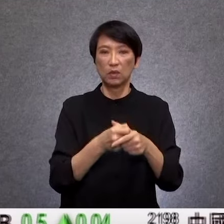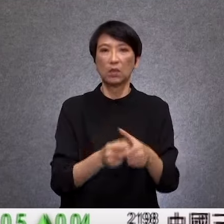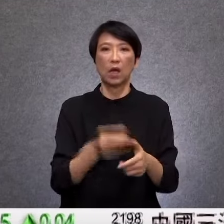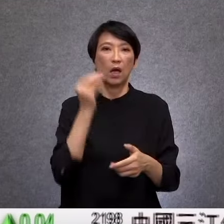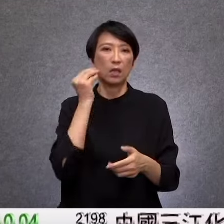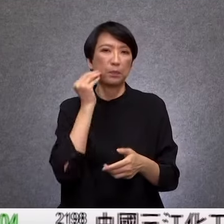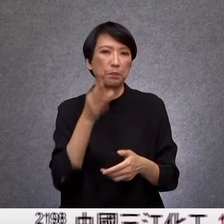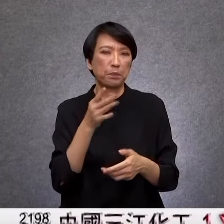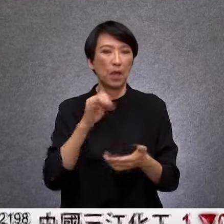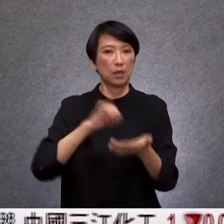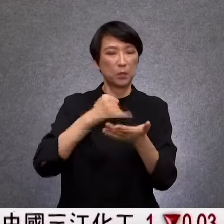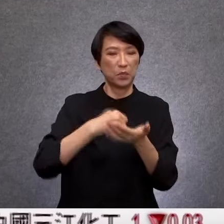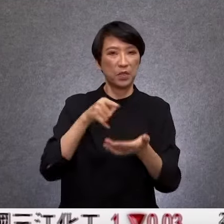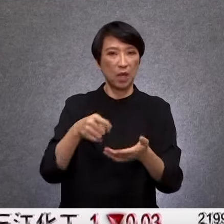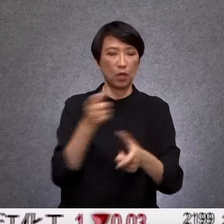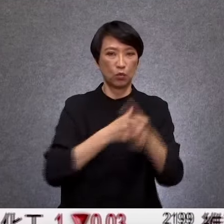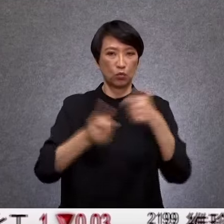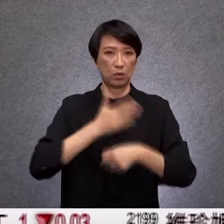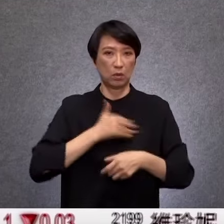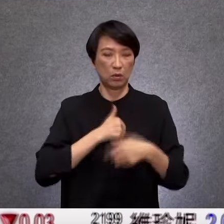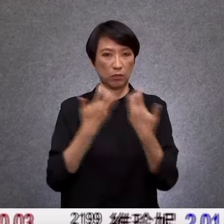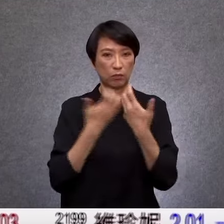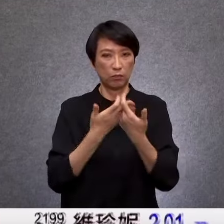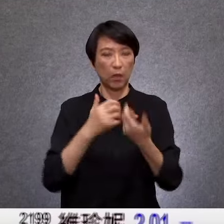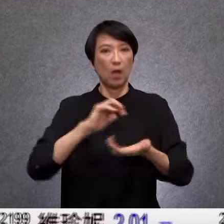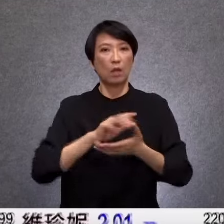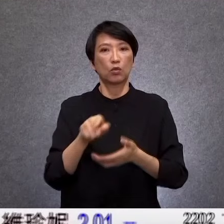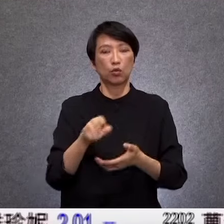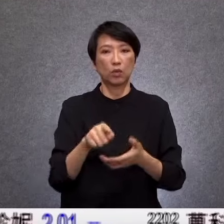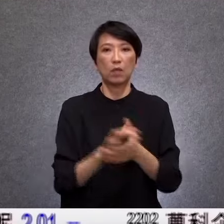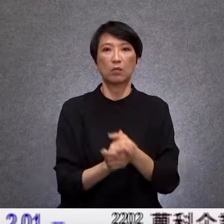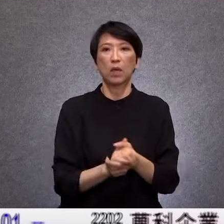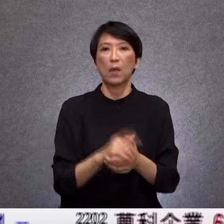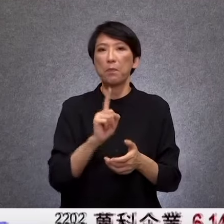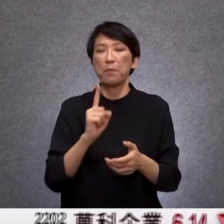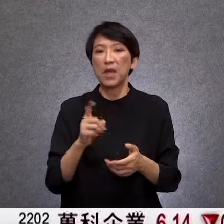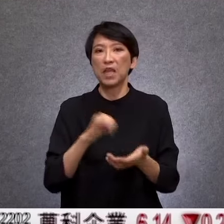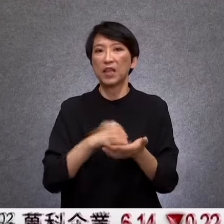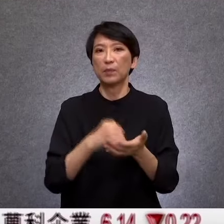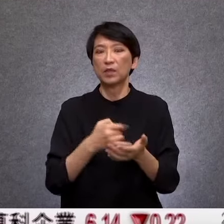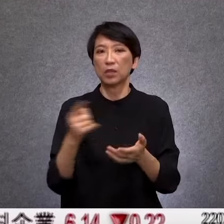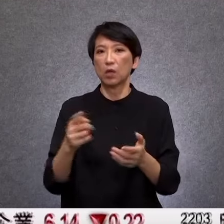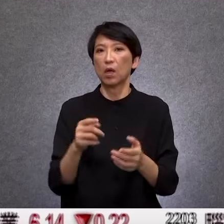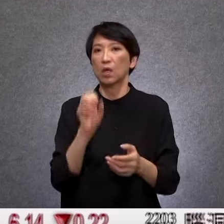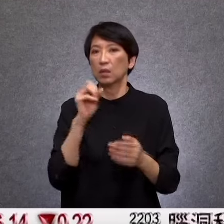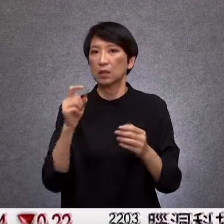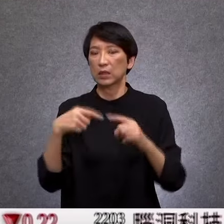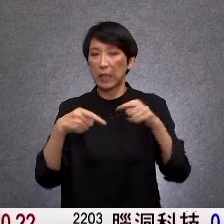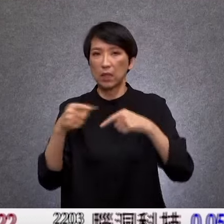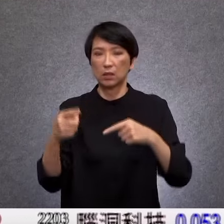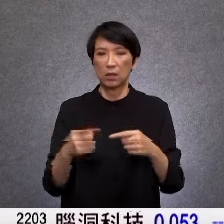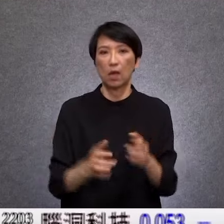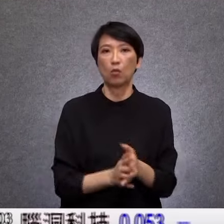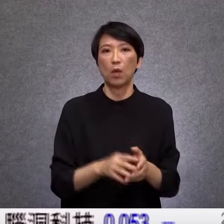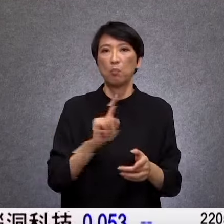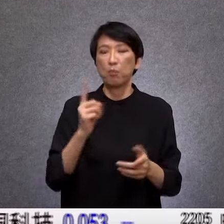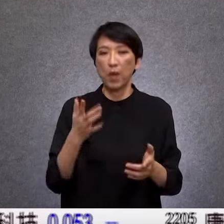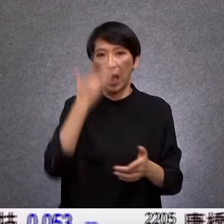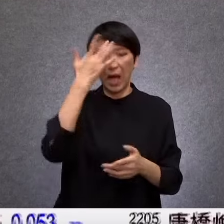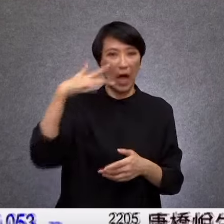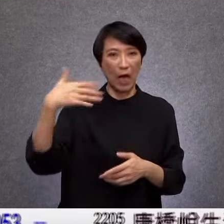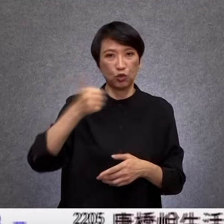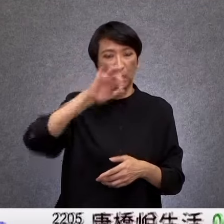有冇話即夏主任都俾咗一啲 tips 啊、錦囊？其實喺個預算案上面，甚至係樓市上面有啲錦囊 tips 啊，指